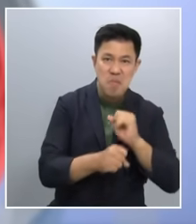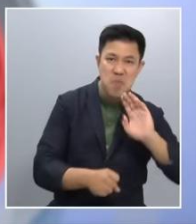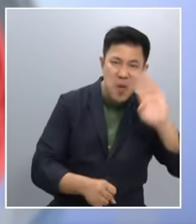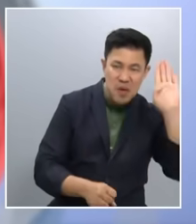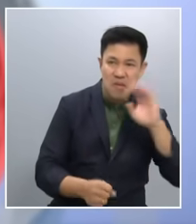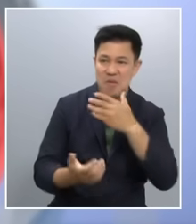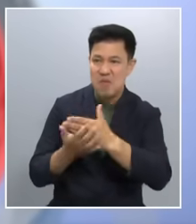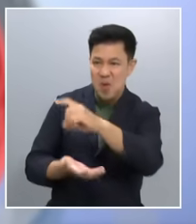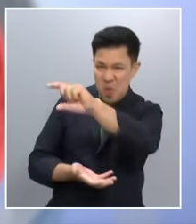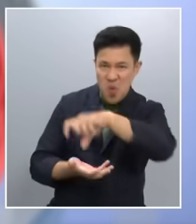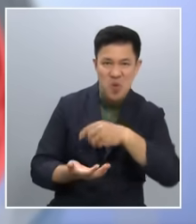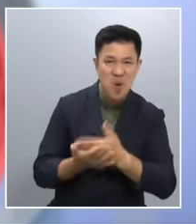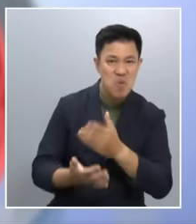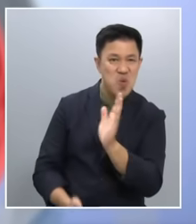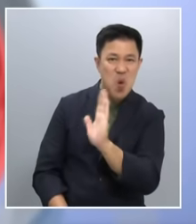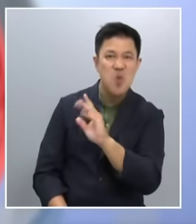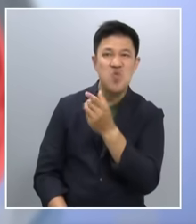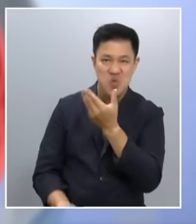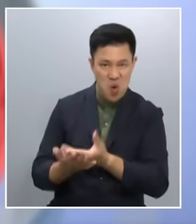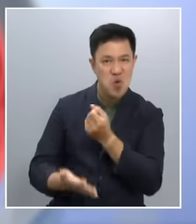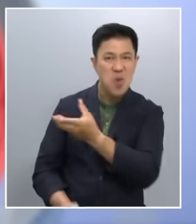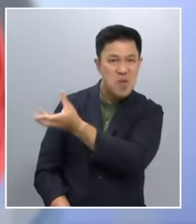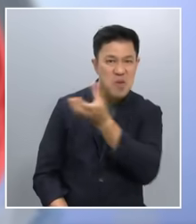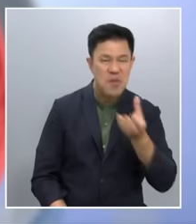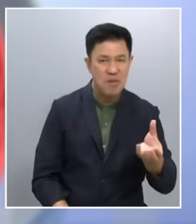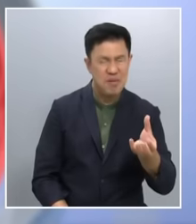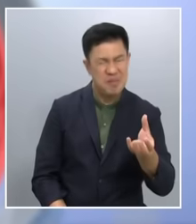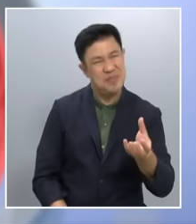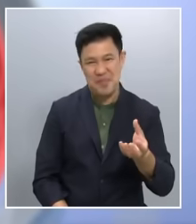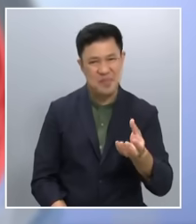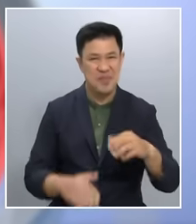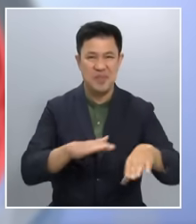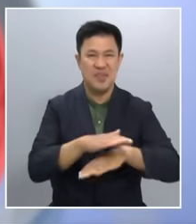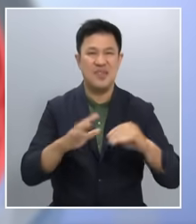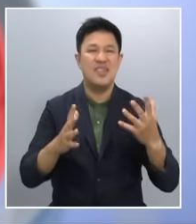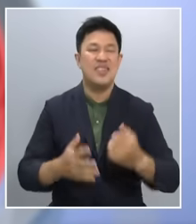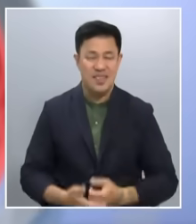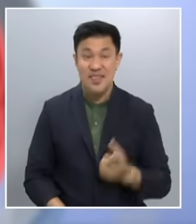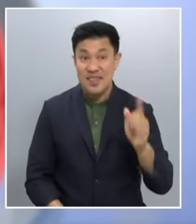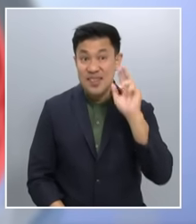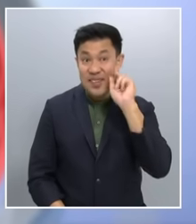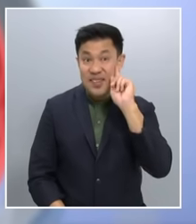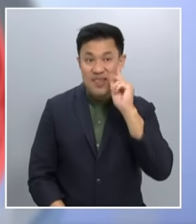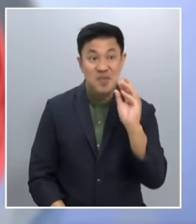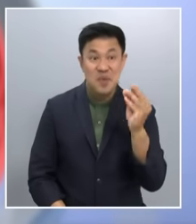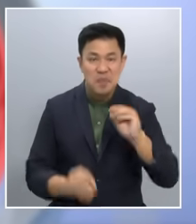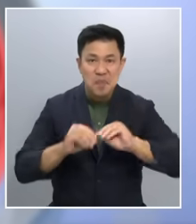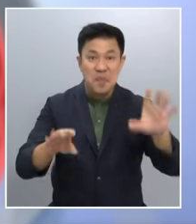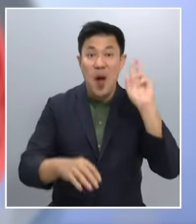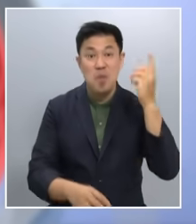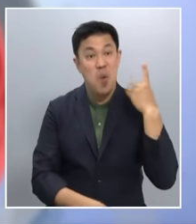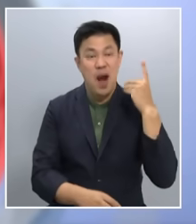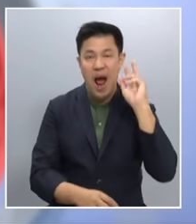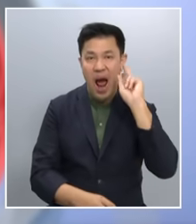อีกอันนึงนะฮะที่สำคัญมากๆเลยนะครับเดี๋ยวลองฟังคุณฟิล์มก็พูดดูหน่อยไหมเขาแถลงข่าวอ้าวลองฟังคุณฟิล์มแถลงข่า